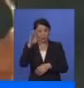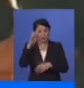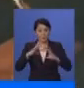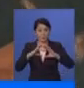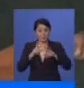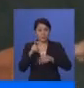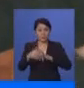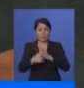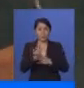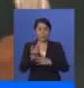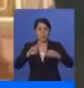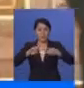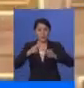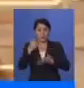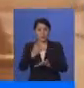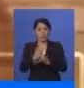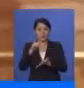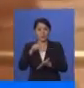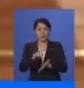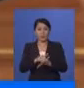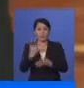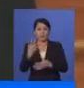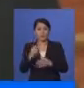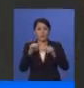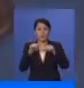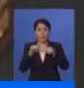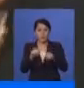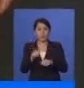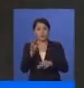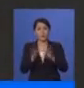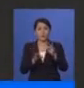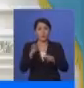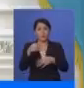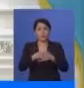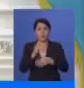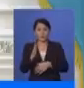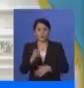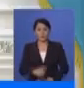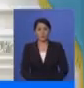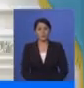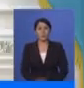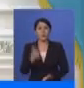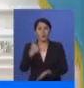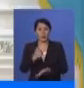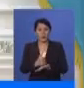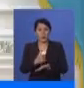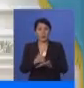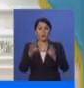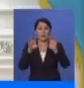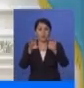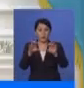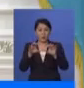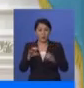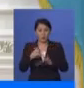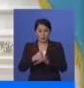қалыптасқан жаңа ахуалға қарай бас құжаттың мәтініне қосымша құқықтық тетіктер мен нормалар енгізіліп отырмақ. Ата заңымыз қабылданған ширек ғасыр